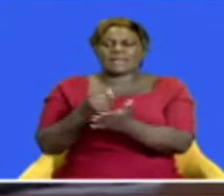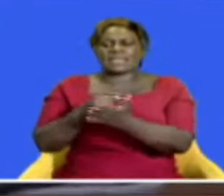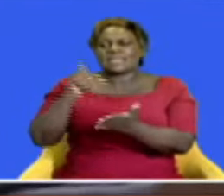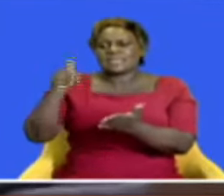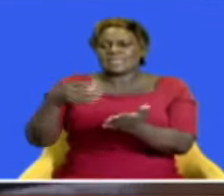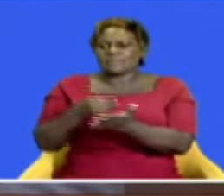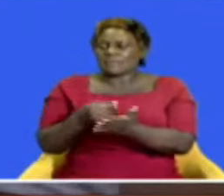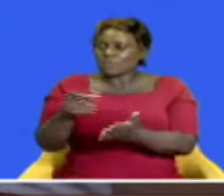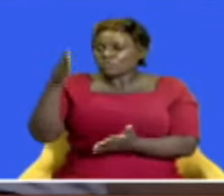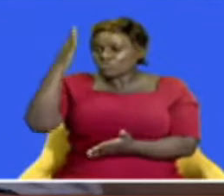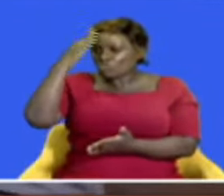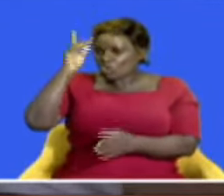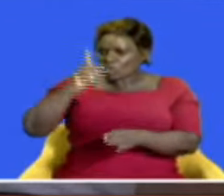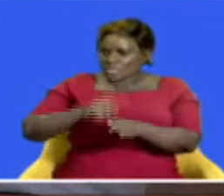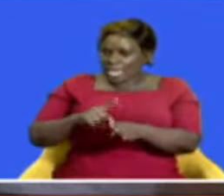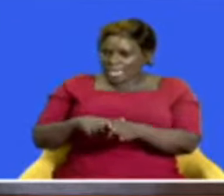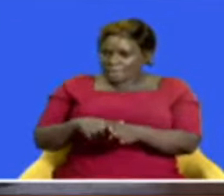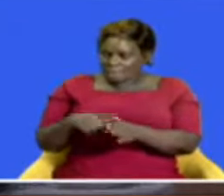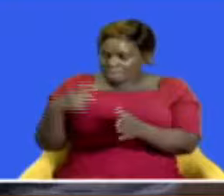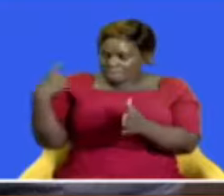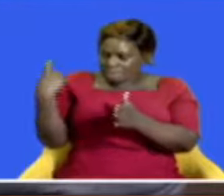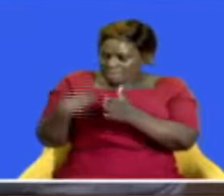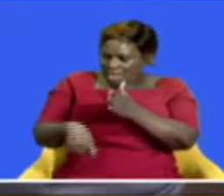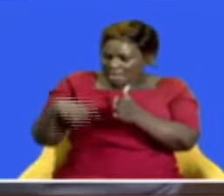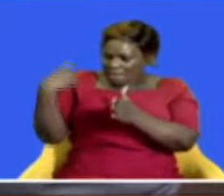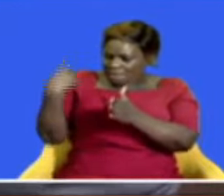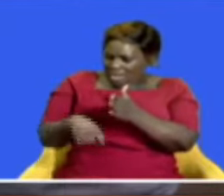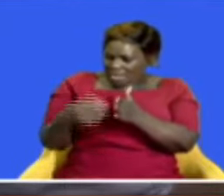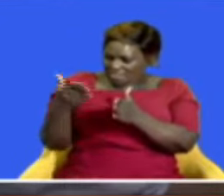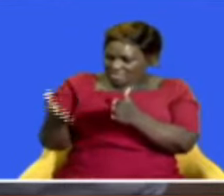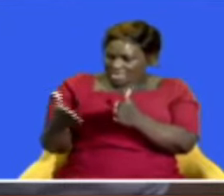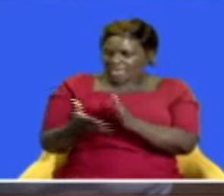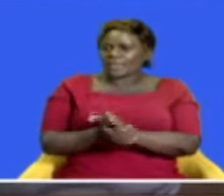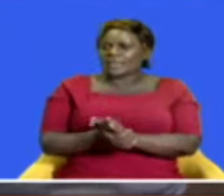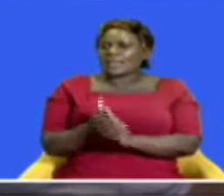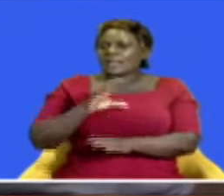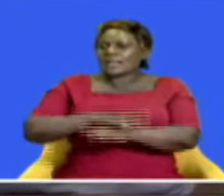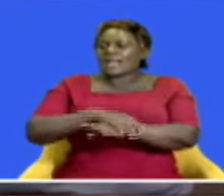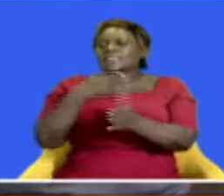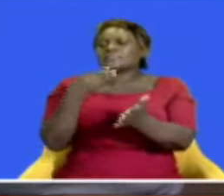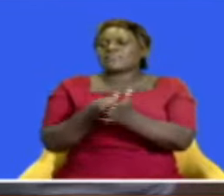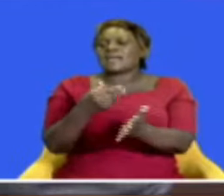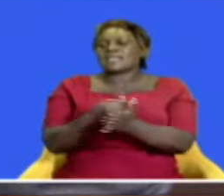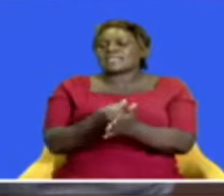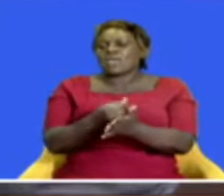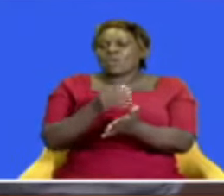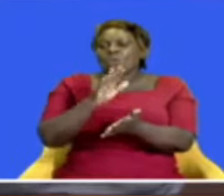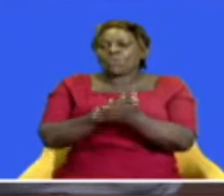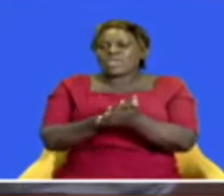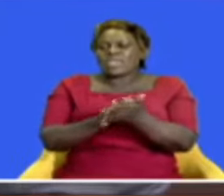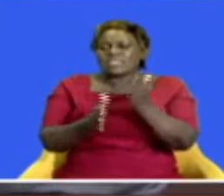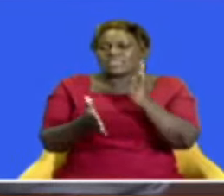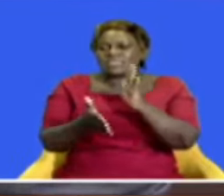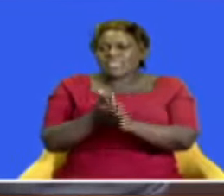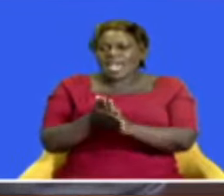pesa. Sasa unajua wakishawekea huo ushuru hapo, watapata pesa wanazohitaji bila kuzingatia madhara mengine.